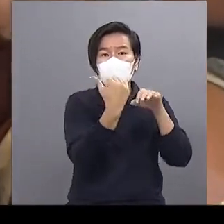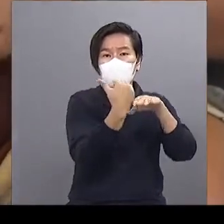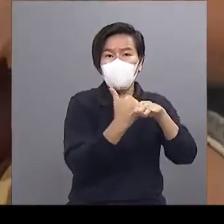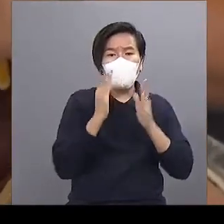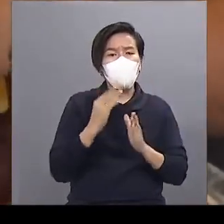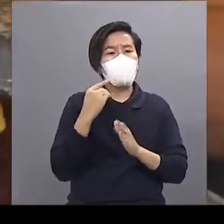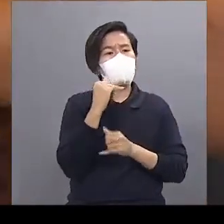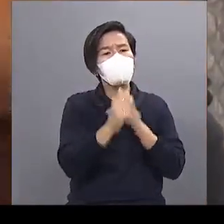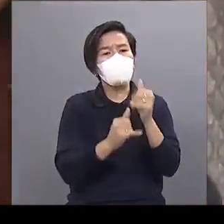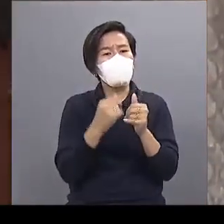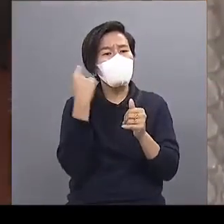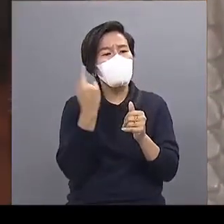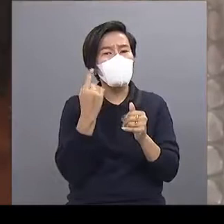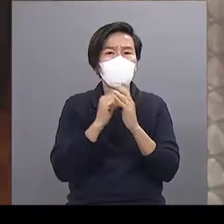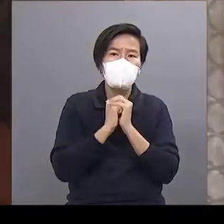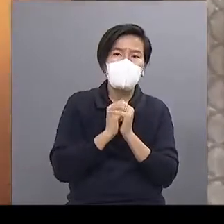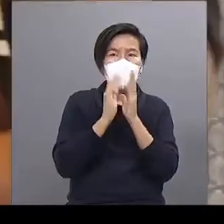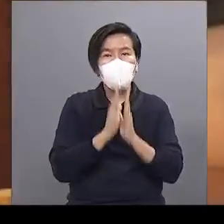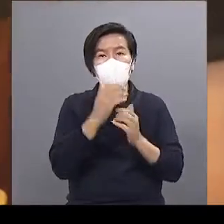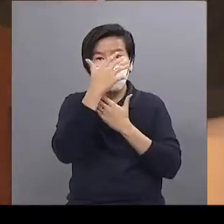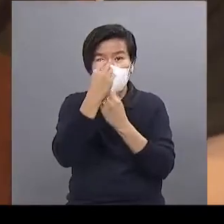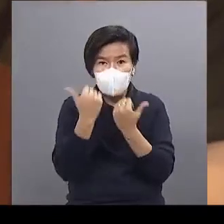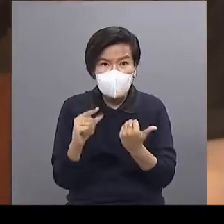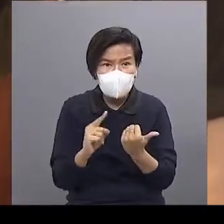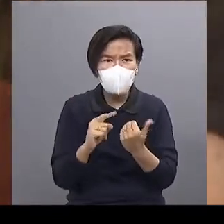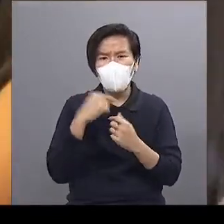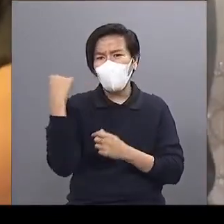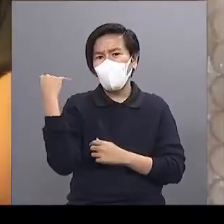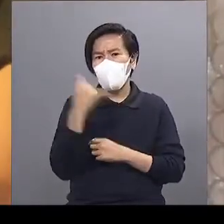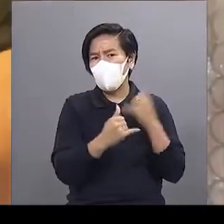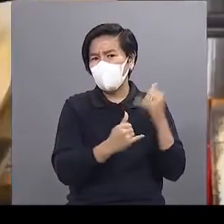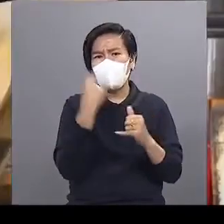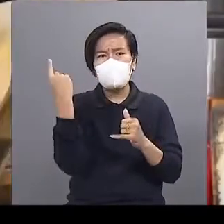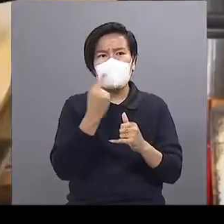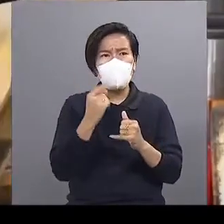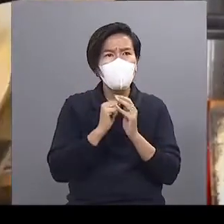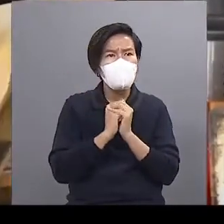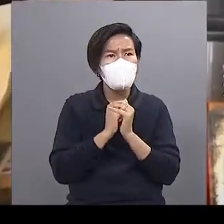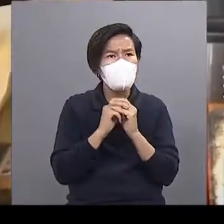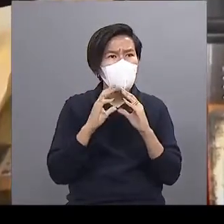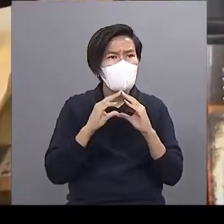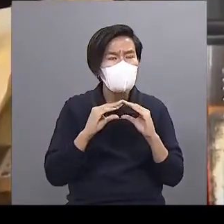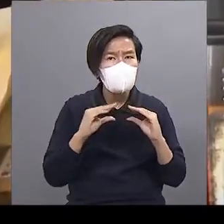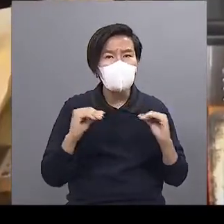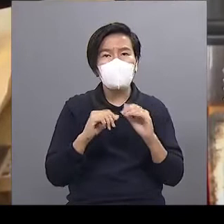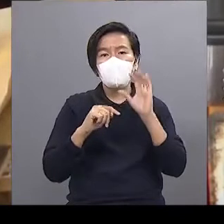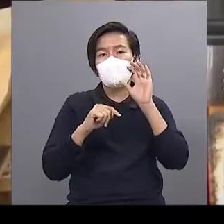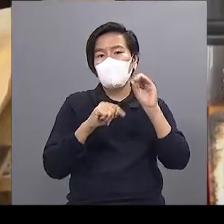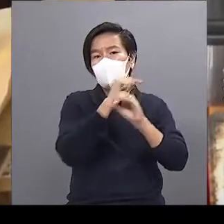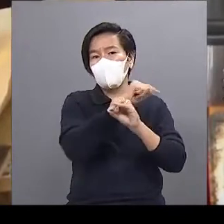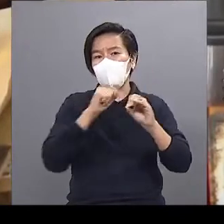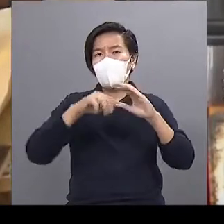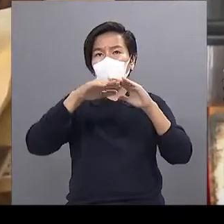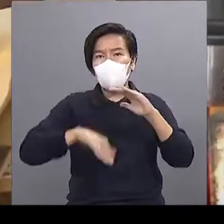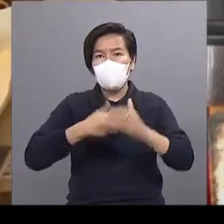นักท่องเที่ยวชาวจีนแต่ในวันที่ไม่มีนักท่องเที่ยวทำให้ยอดขายลดลงกว่าร้อยละ 50บาทแม้จะปรับตัวทั้งการลดต้น